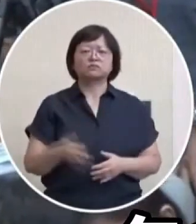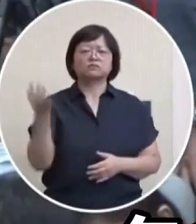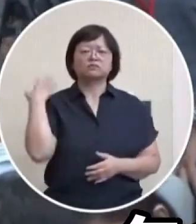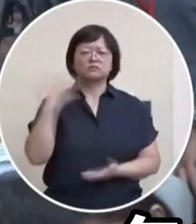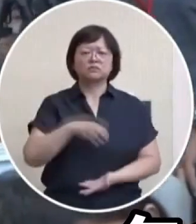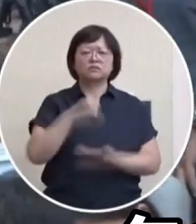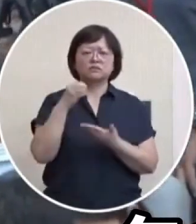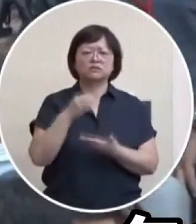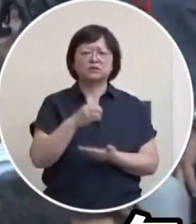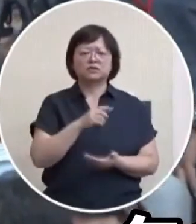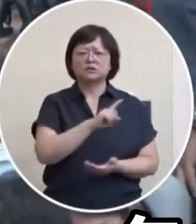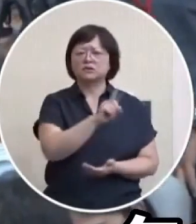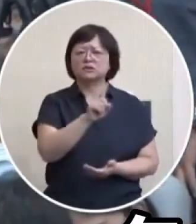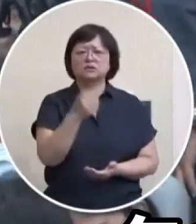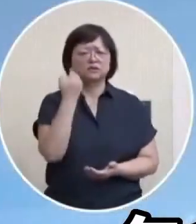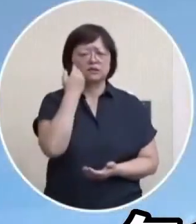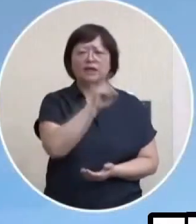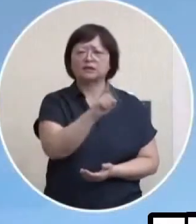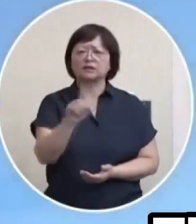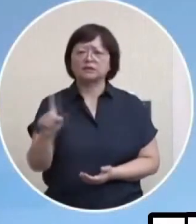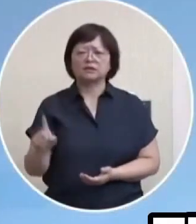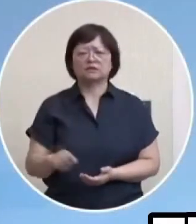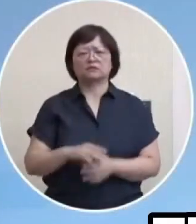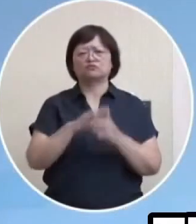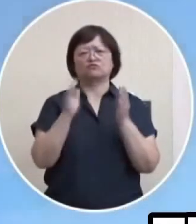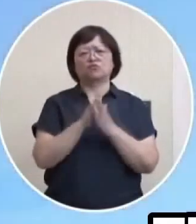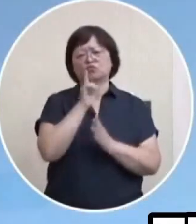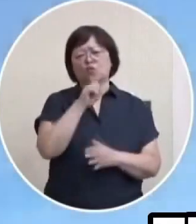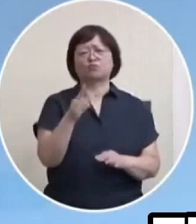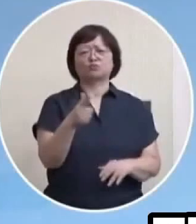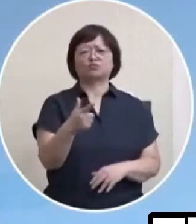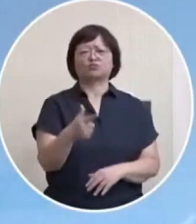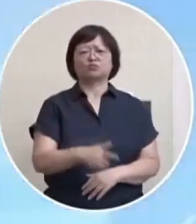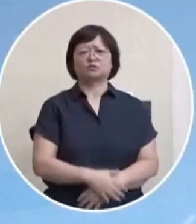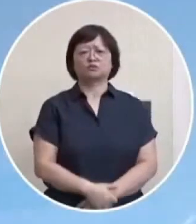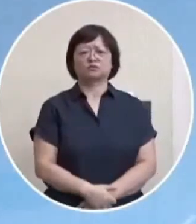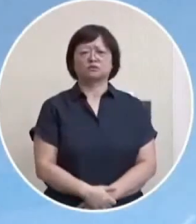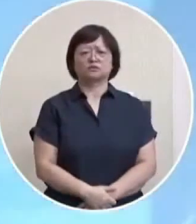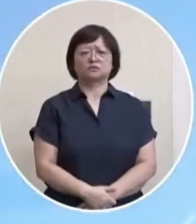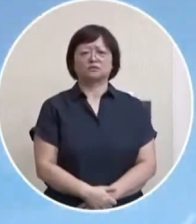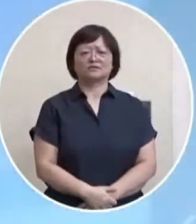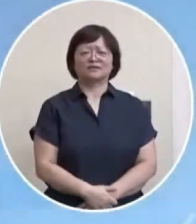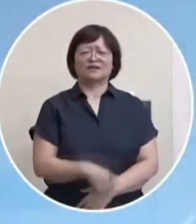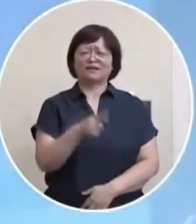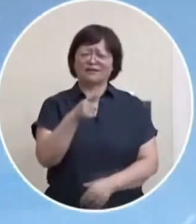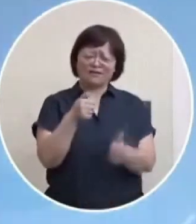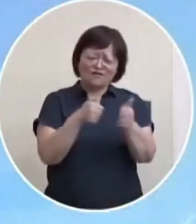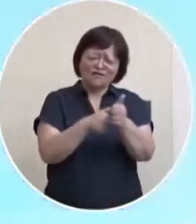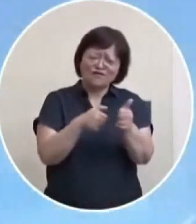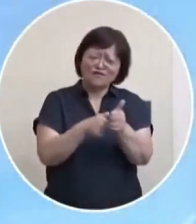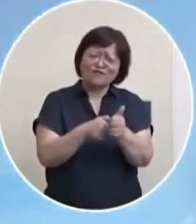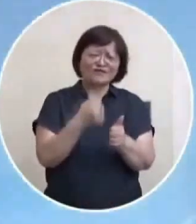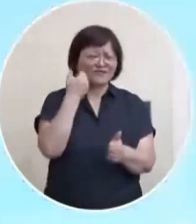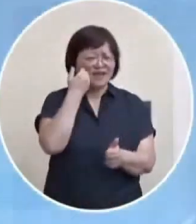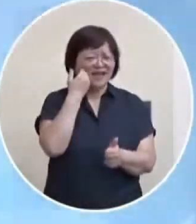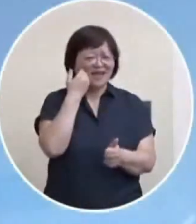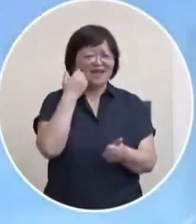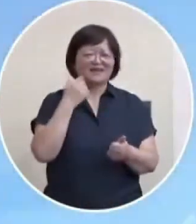含李佳芬、沈春华、陈文茜。那今天又爆出高金素梅，请问到底您的副手什么时候会出现